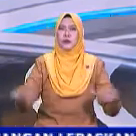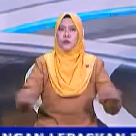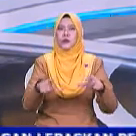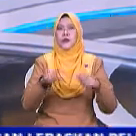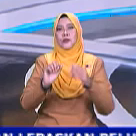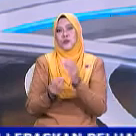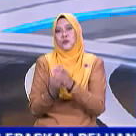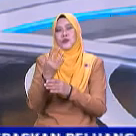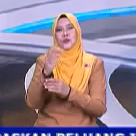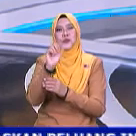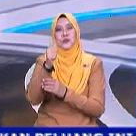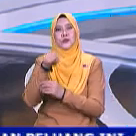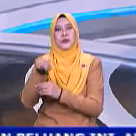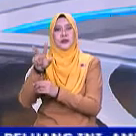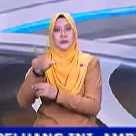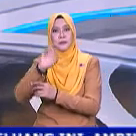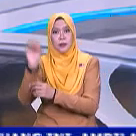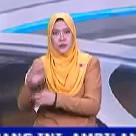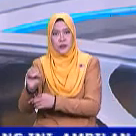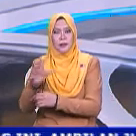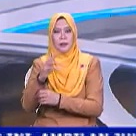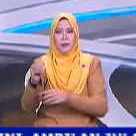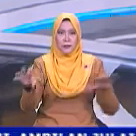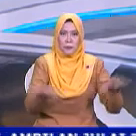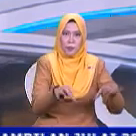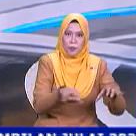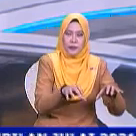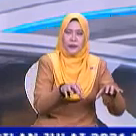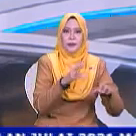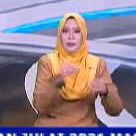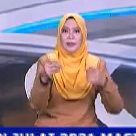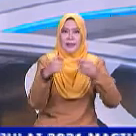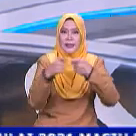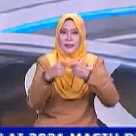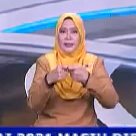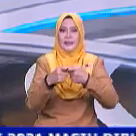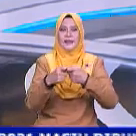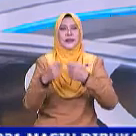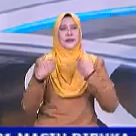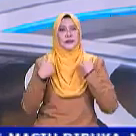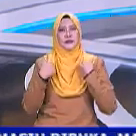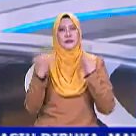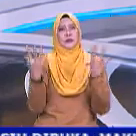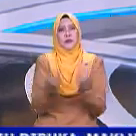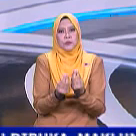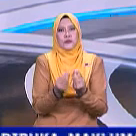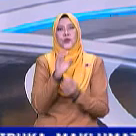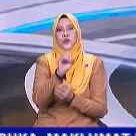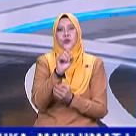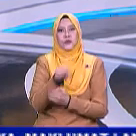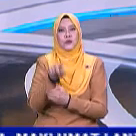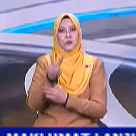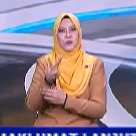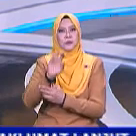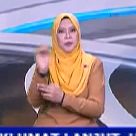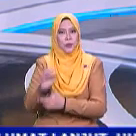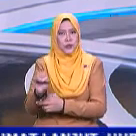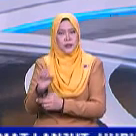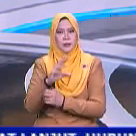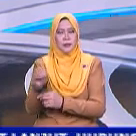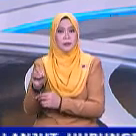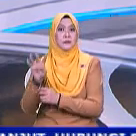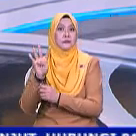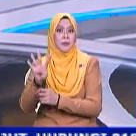tumbuh 10.3% selain indeks pembuatan dan elektrik masing-masing menyusut 0.2%